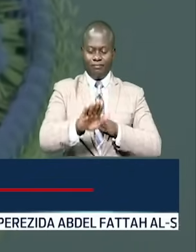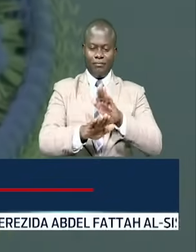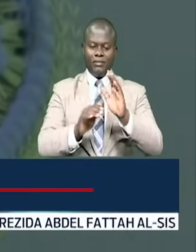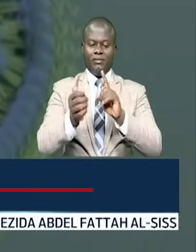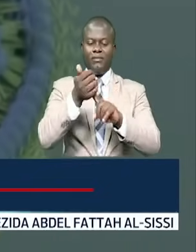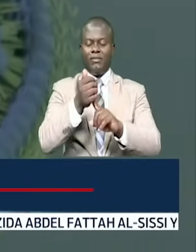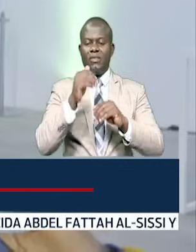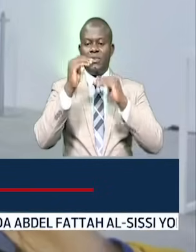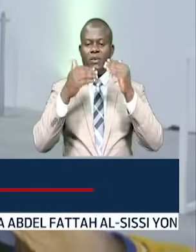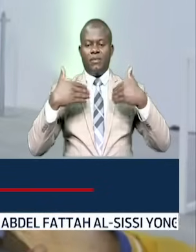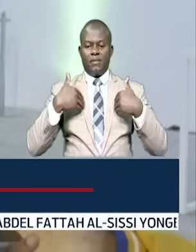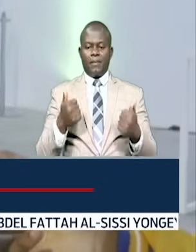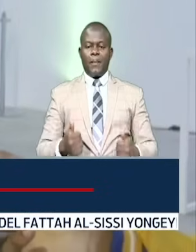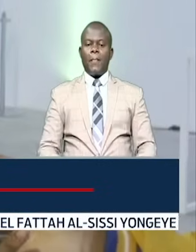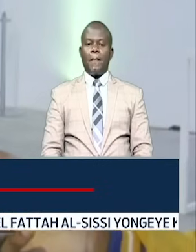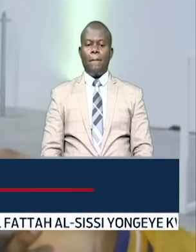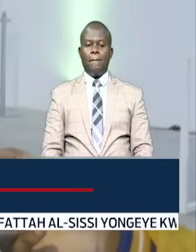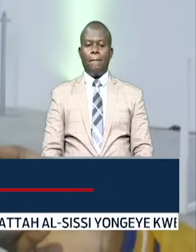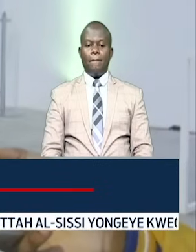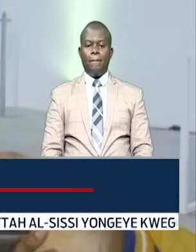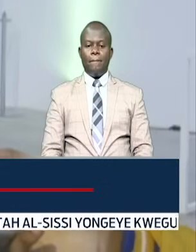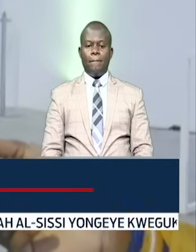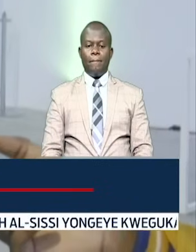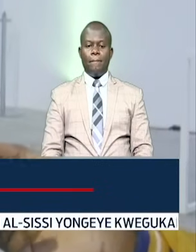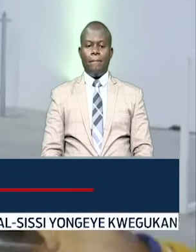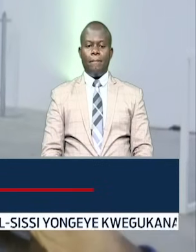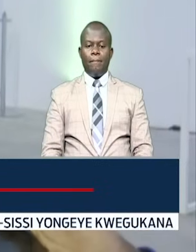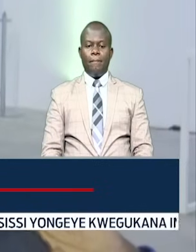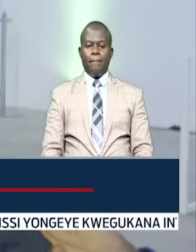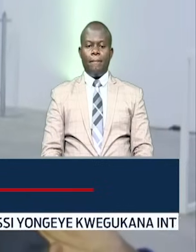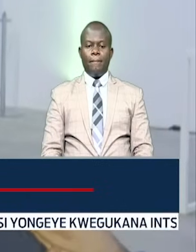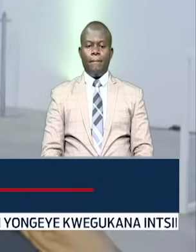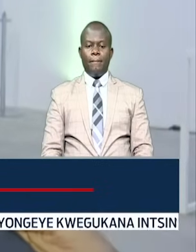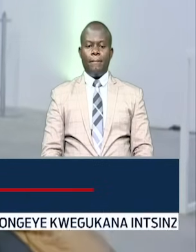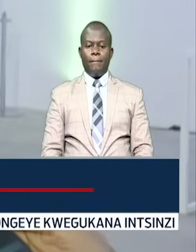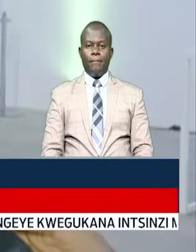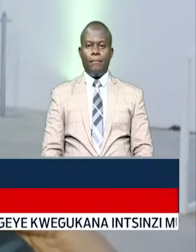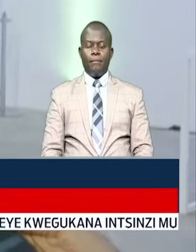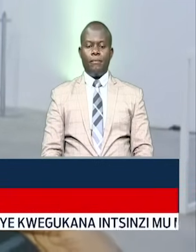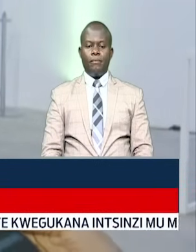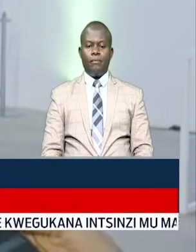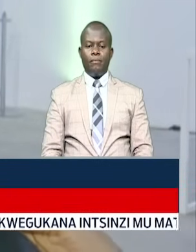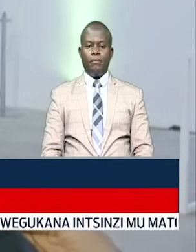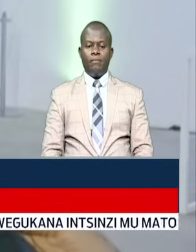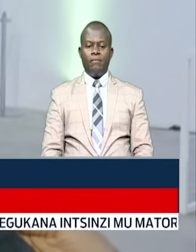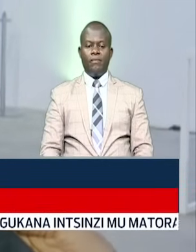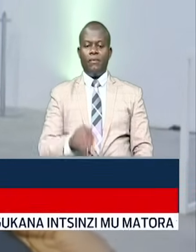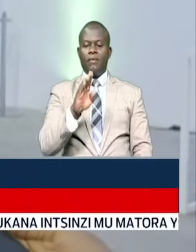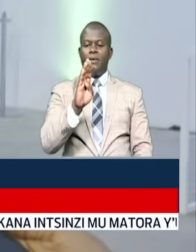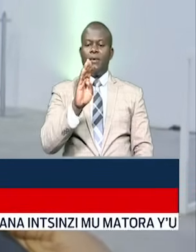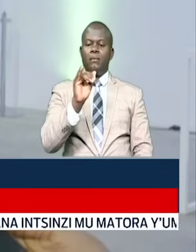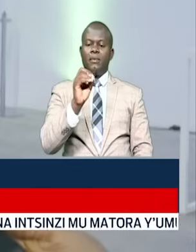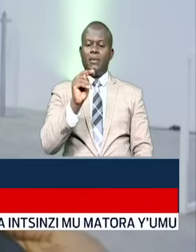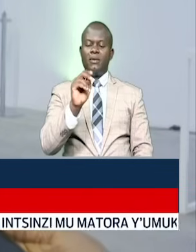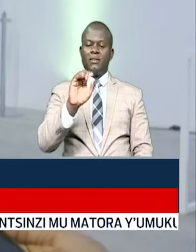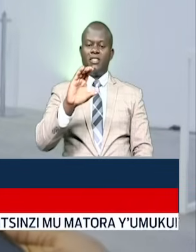mu rwego rw'ubuzima. BioNTech is really focused on ensuring that there's equitable distribution of BioNTech